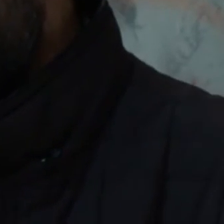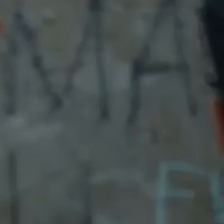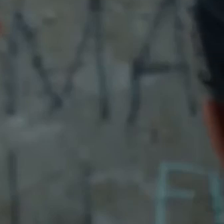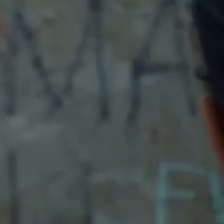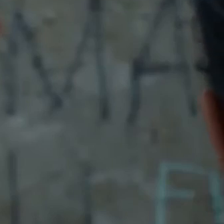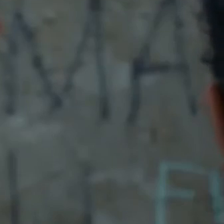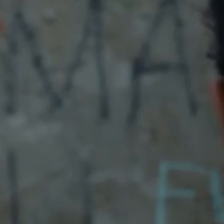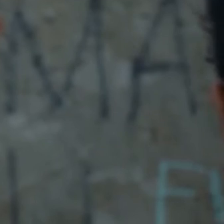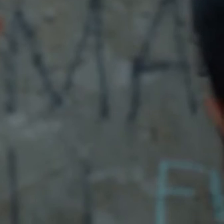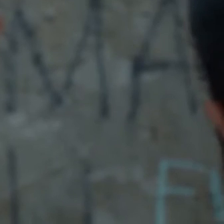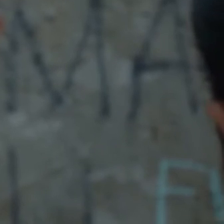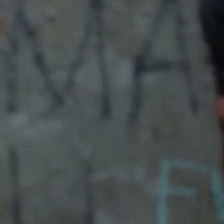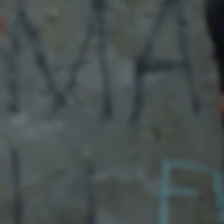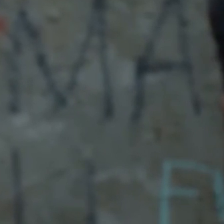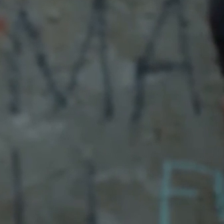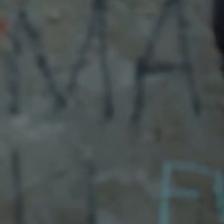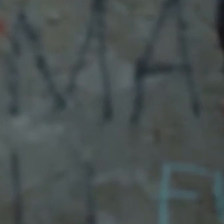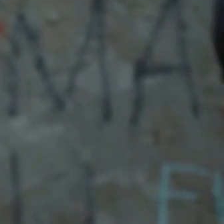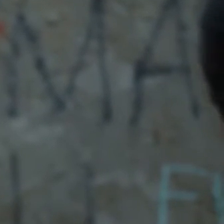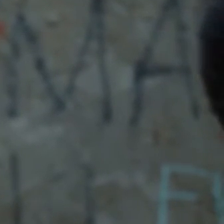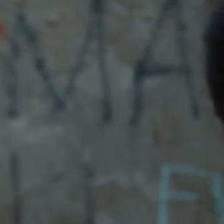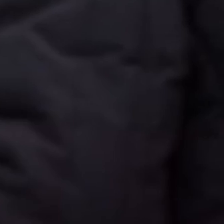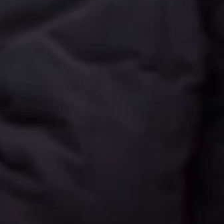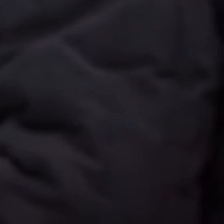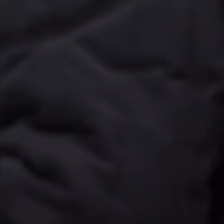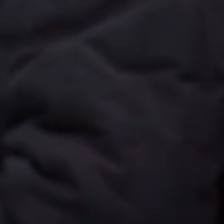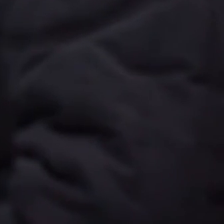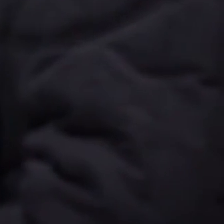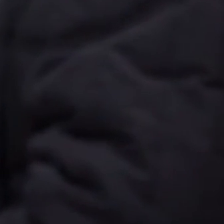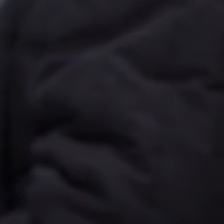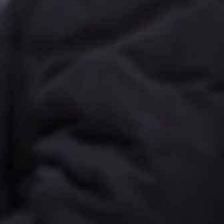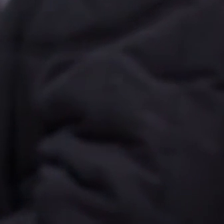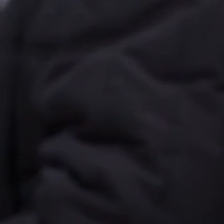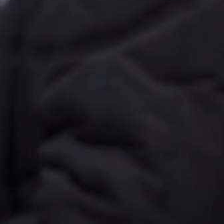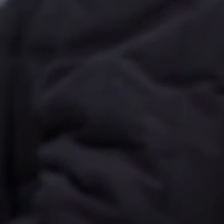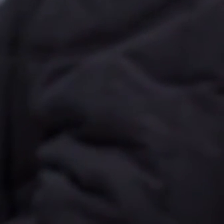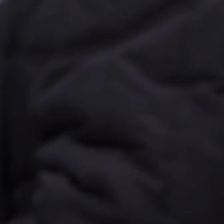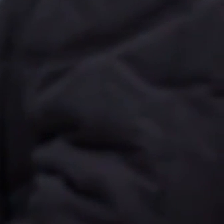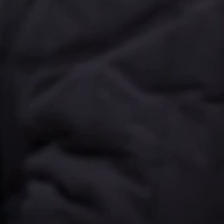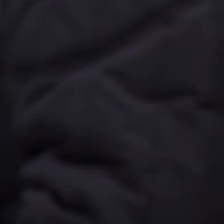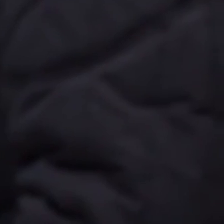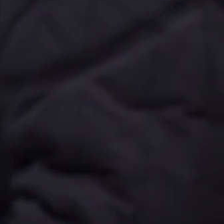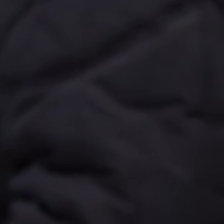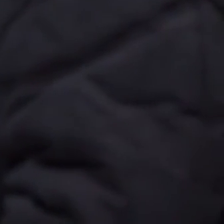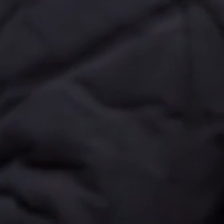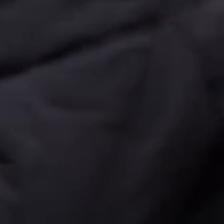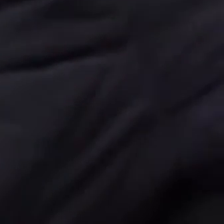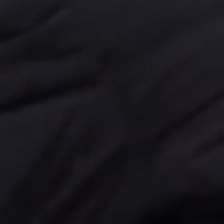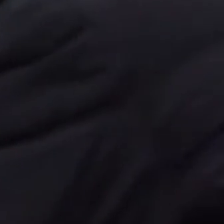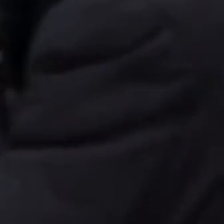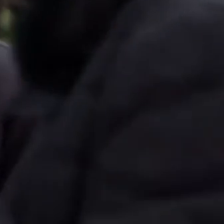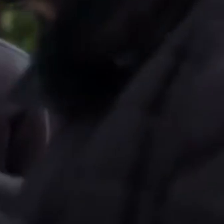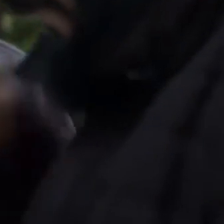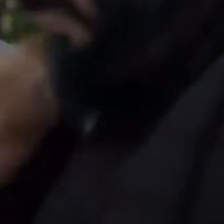ıslattı. Cahit elinden geldiğince yumuşak bakmaya çalışıyor ama yine de sert. Sakallı ister istemez tırstı. Kerim'in uzattığı defterle